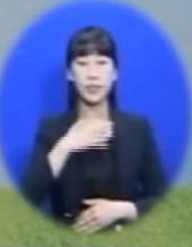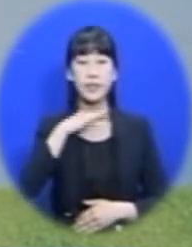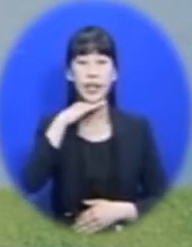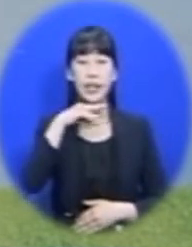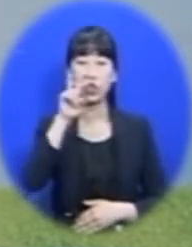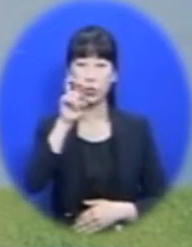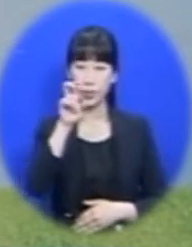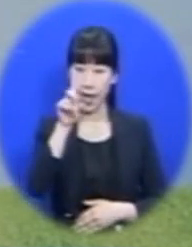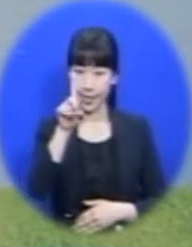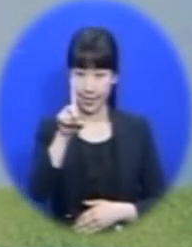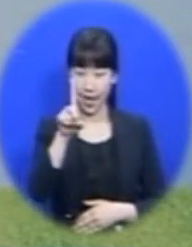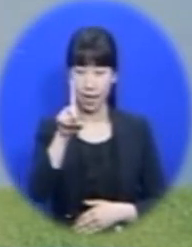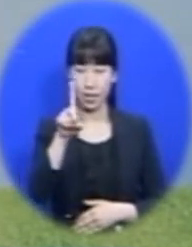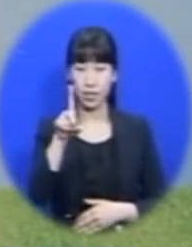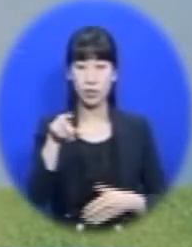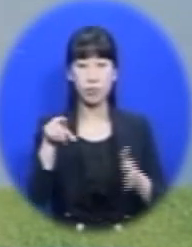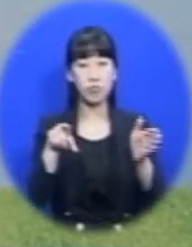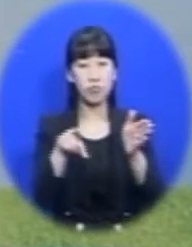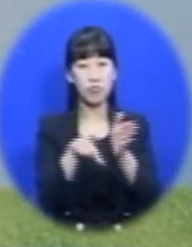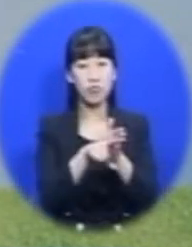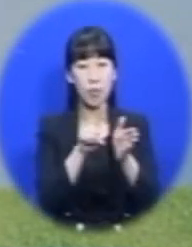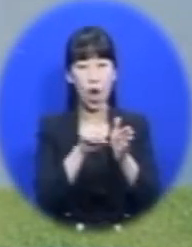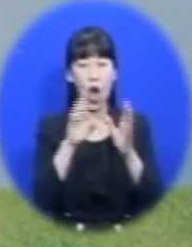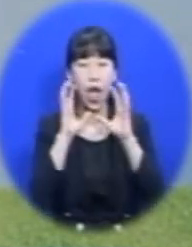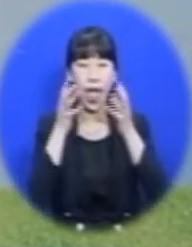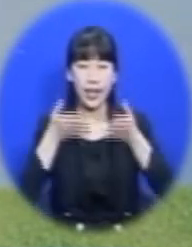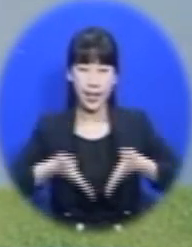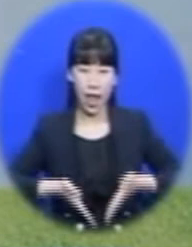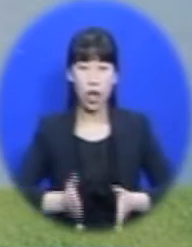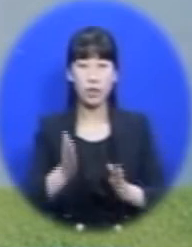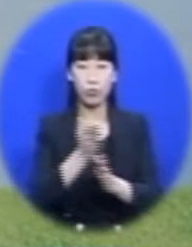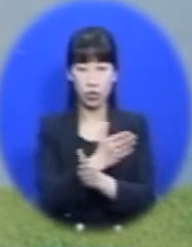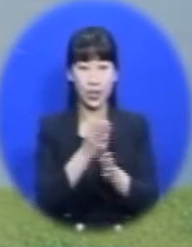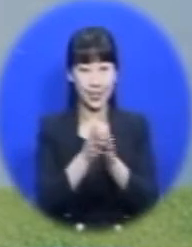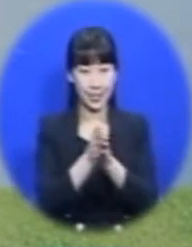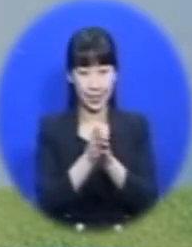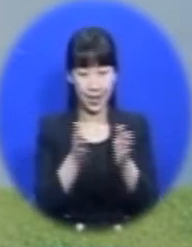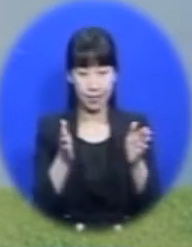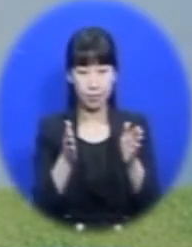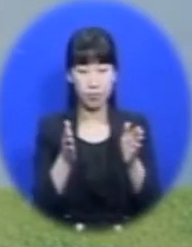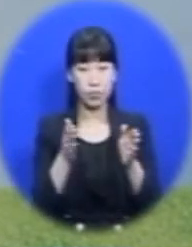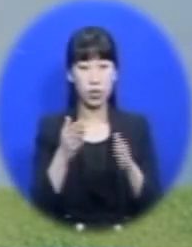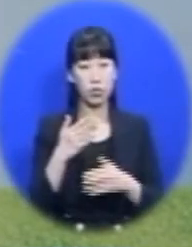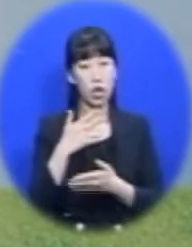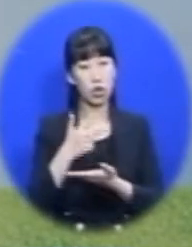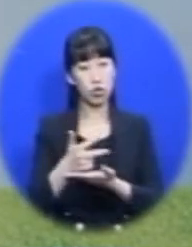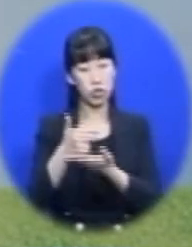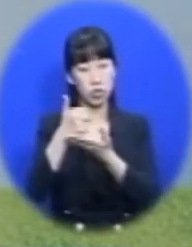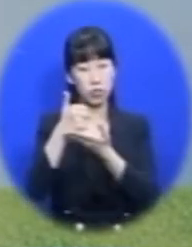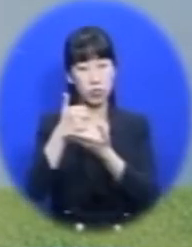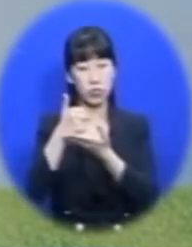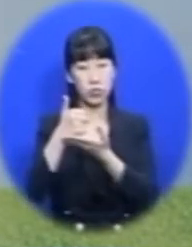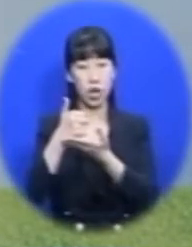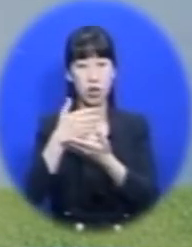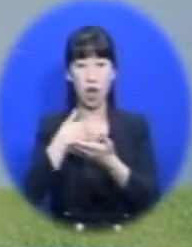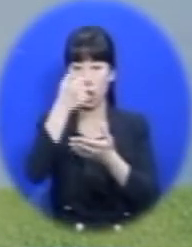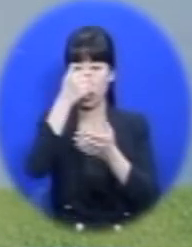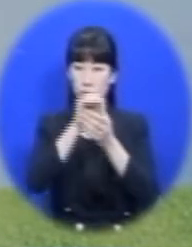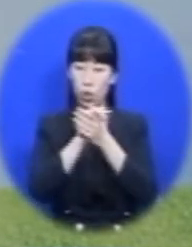자매입니다. 신앙은 모태신앙인이지만 제게 주님은 제 기도에 응답하시는 분, 제